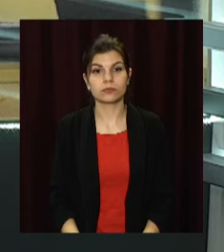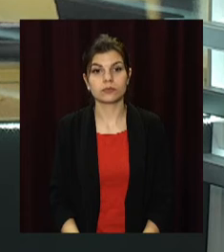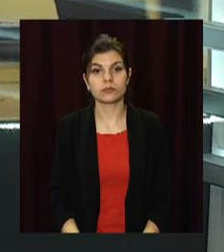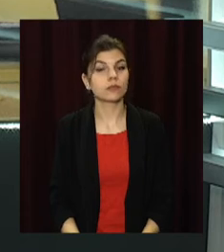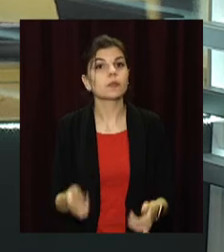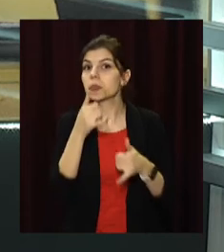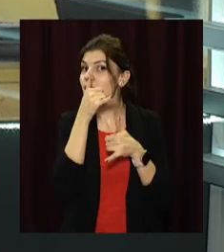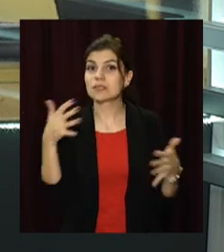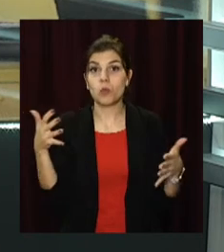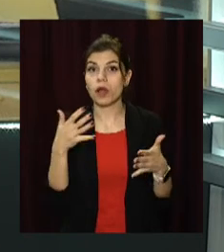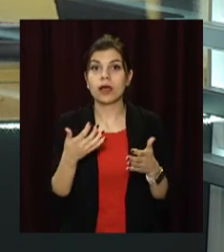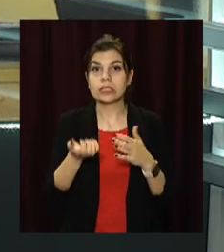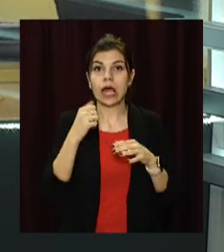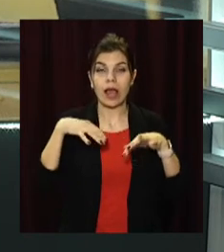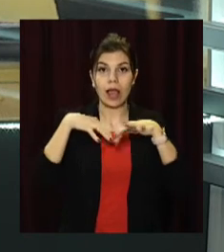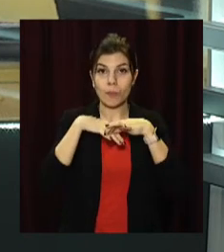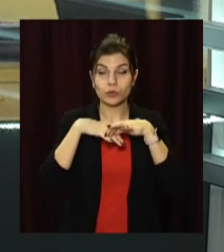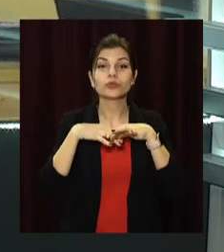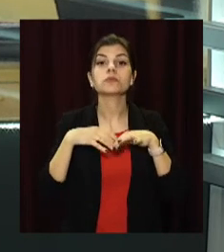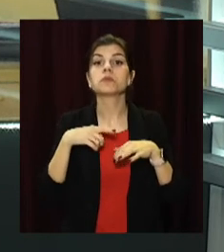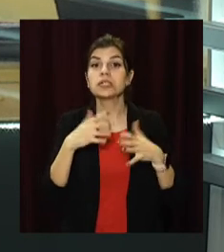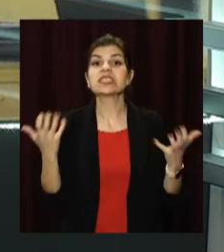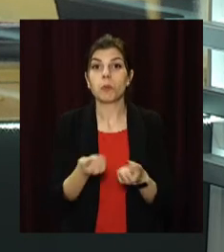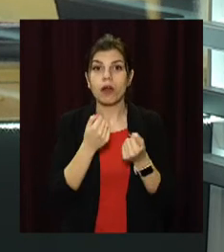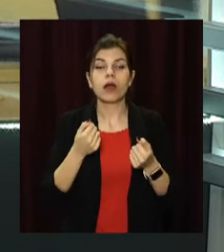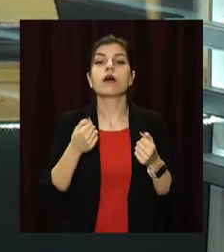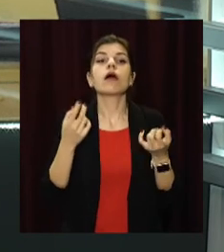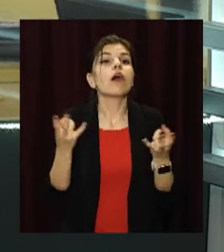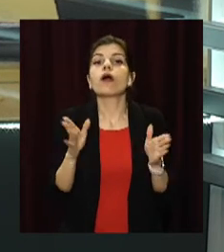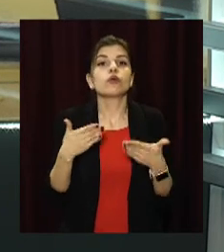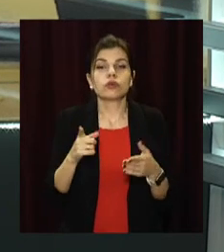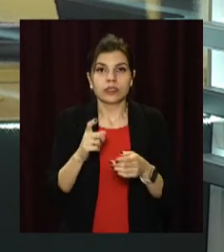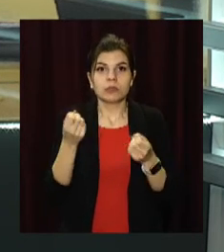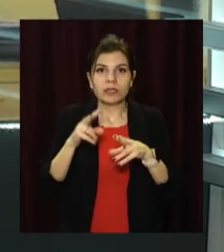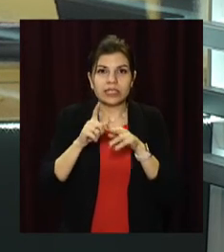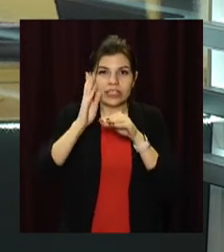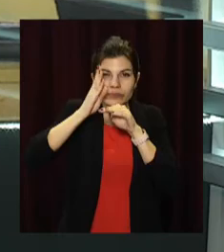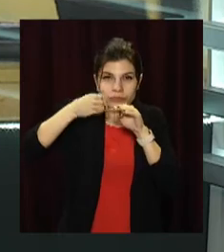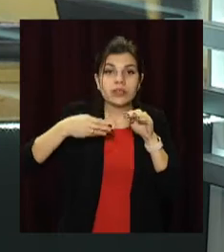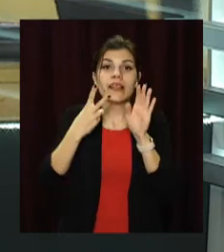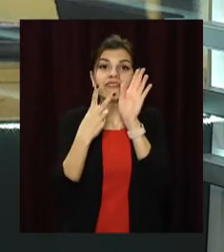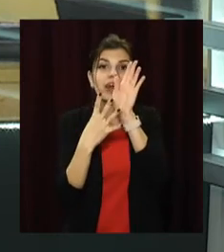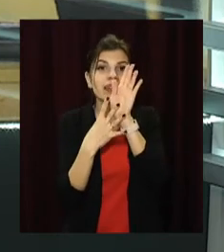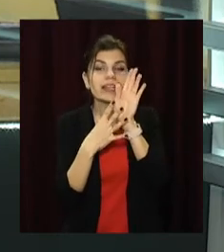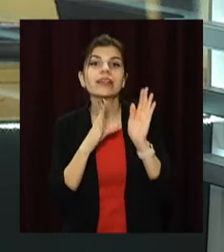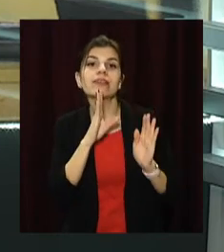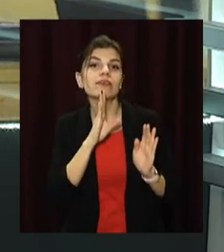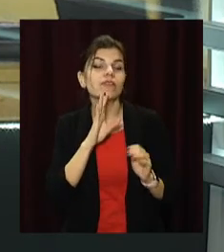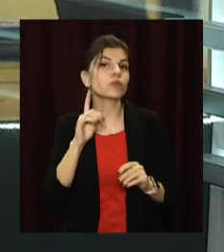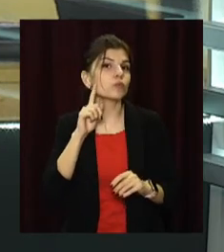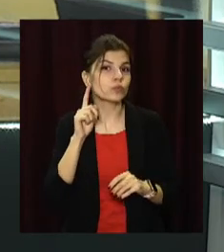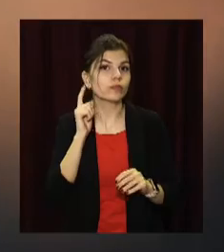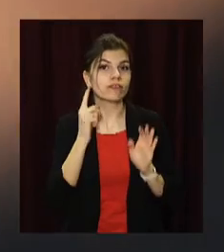Не змогла зняти каблучку. Рятувальникам довелося спилювати прикрасу з пальця 29-річної дніпрянки.